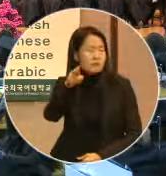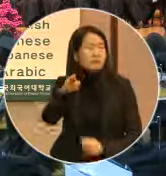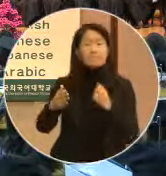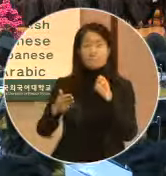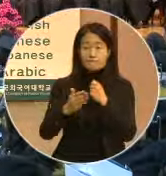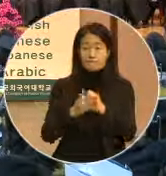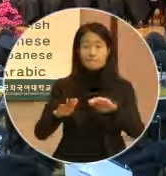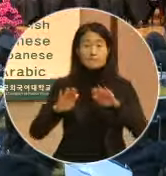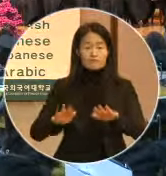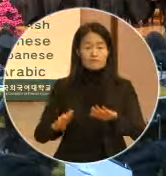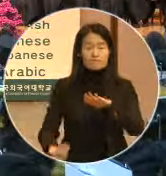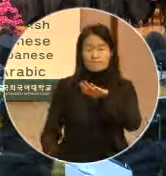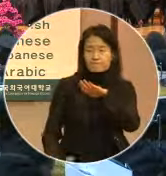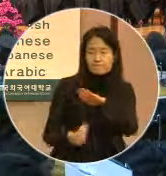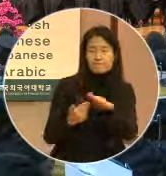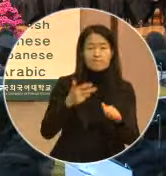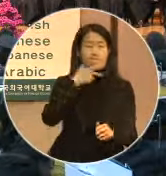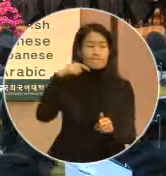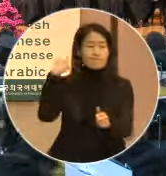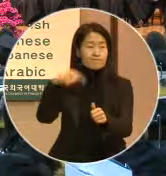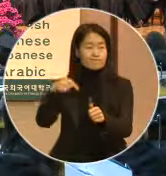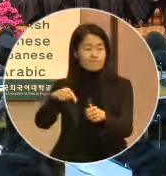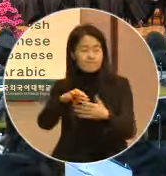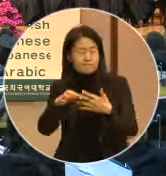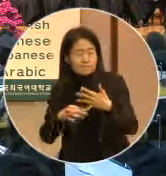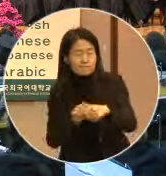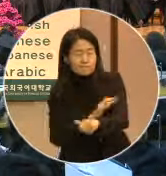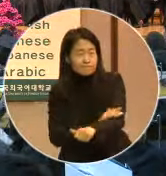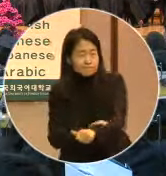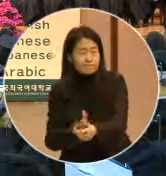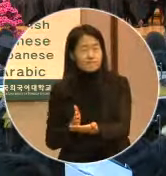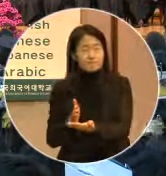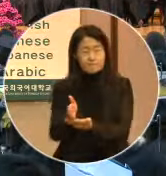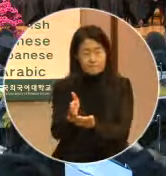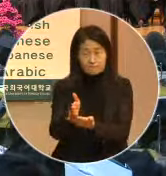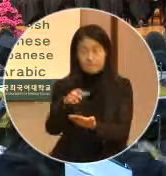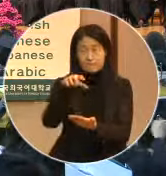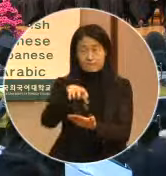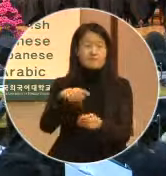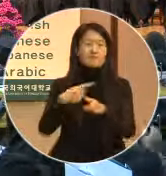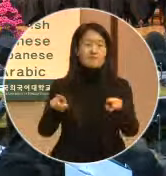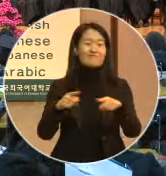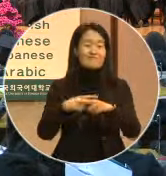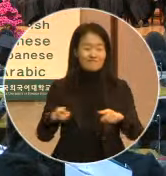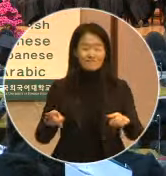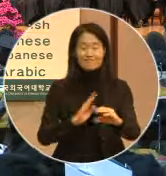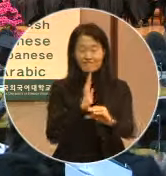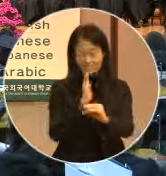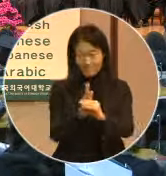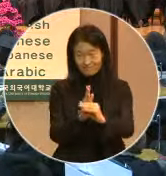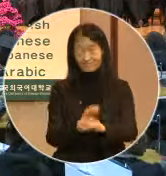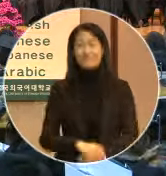명실공히 최고의 영어 수업 디자인 전문 양성기관으로 평가받고